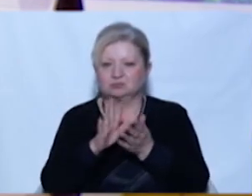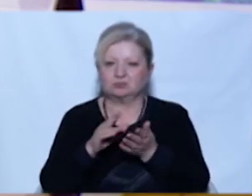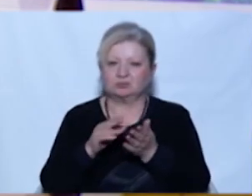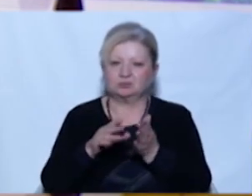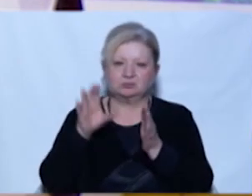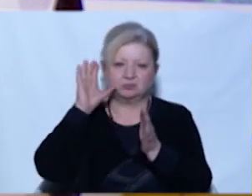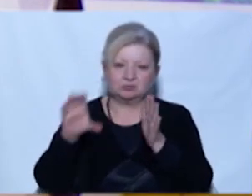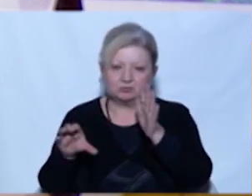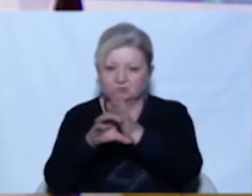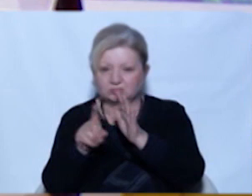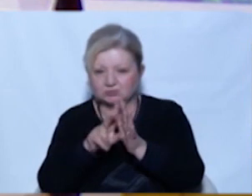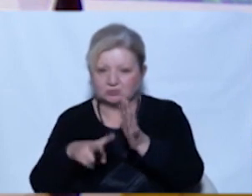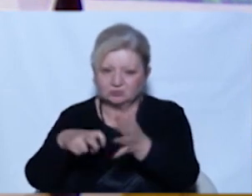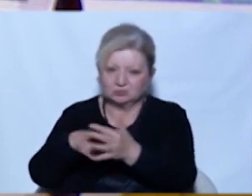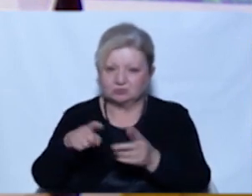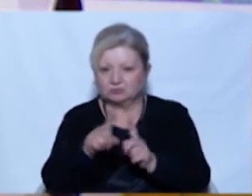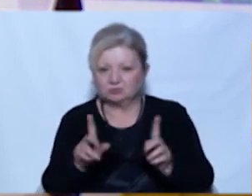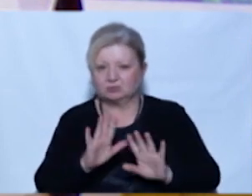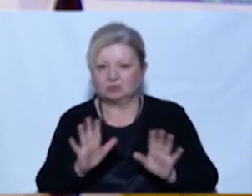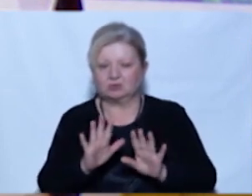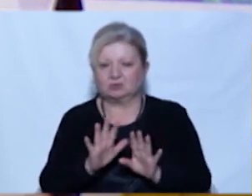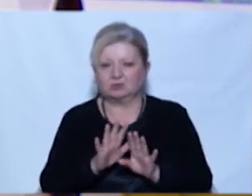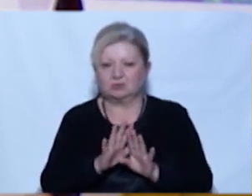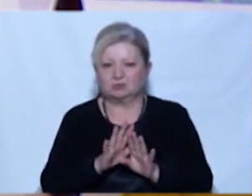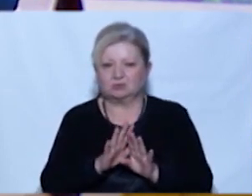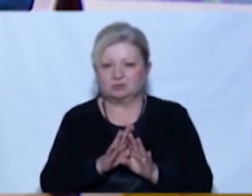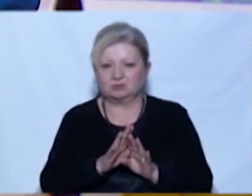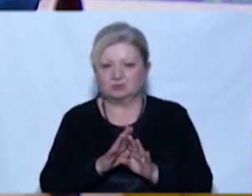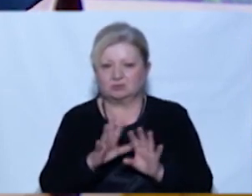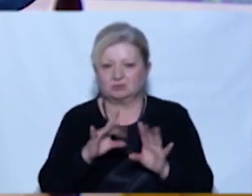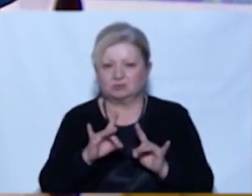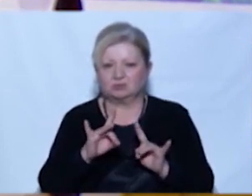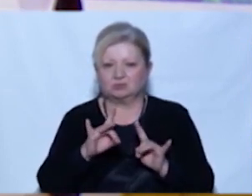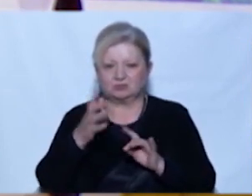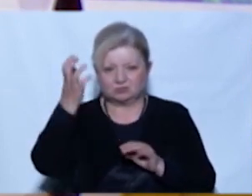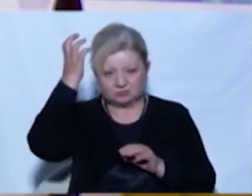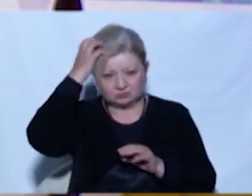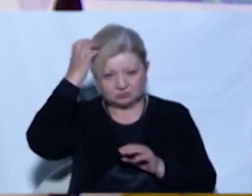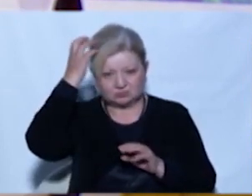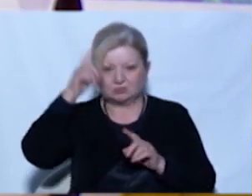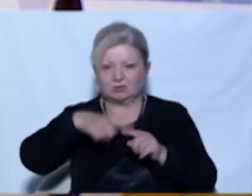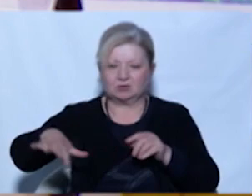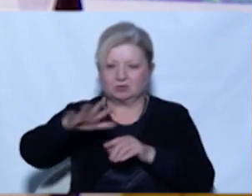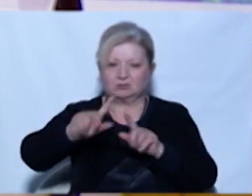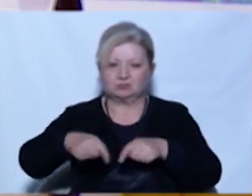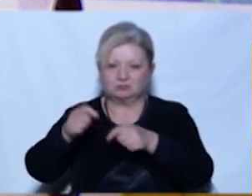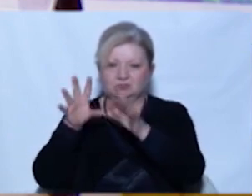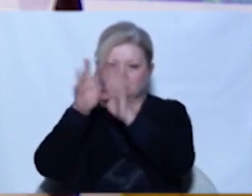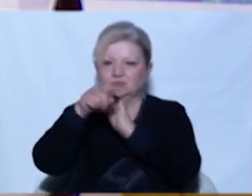kveshevdomo da ba kveshevdomoba da mitumetes arts Karkakhetis samepos Rusetis shemadganobashi